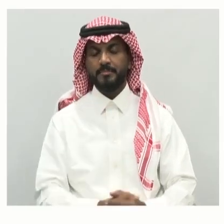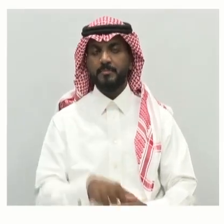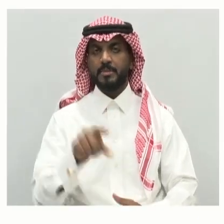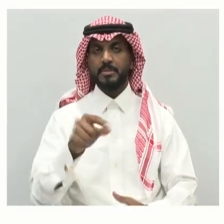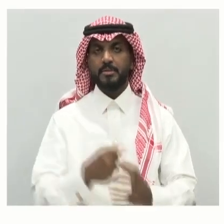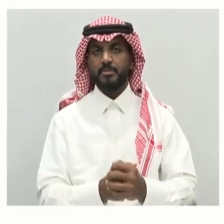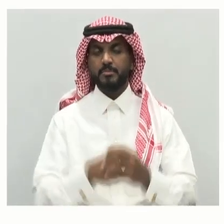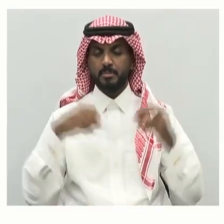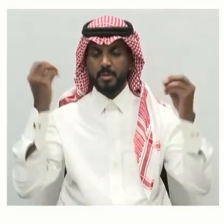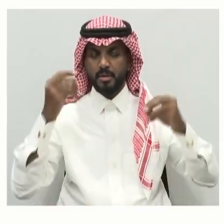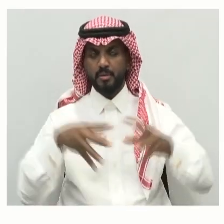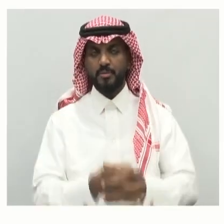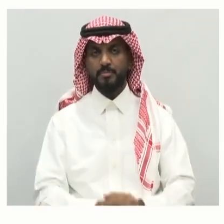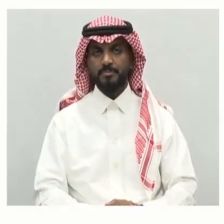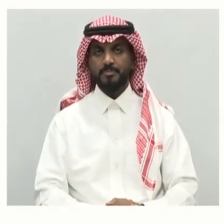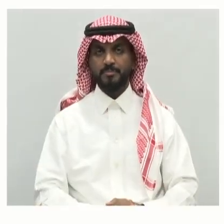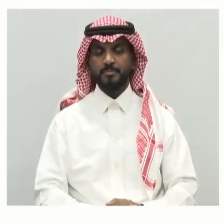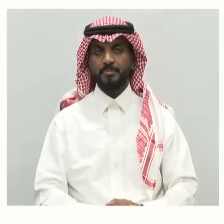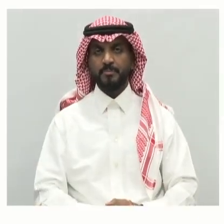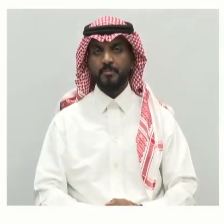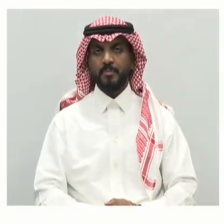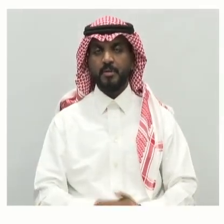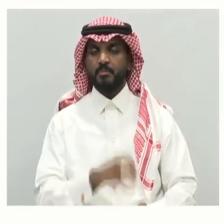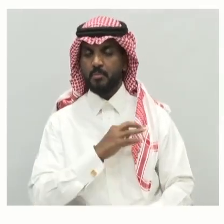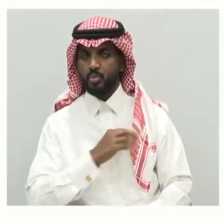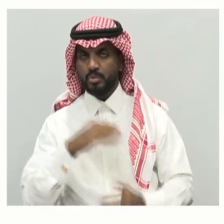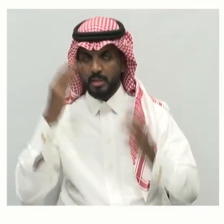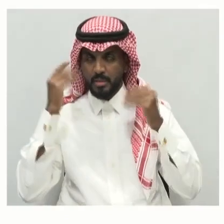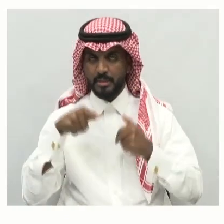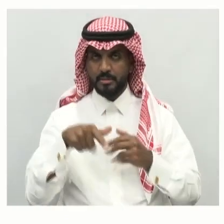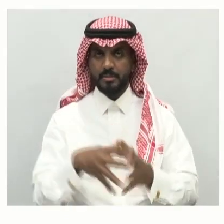احسنتم وبارك الله فيكم حبايبي طلاب الطالبات